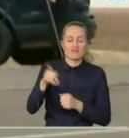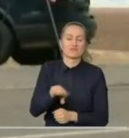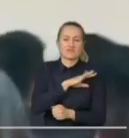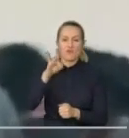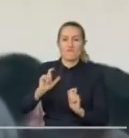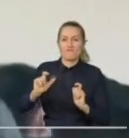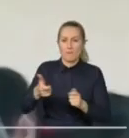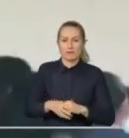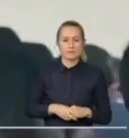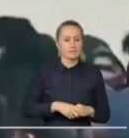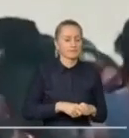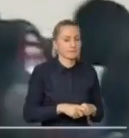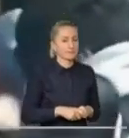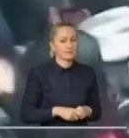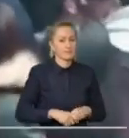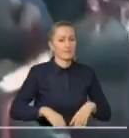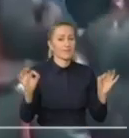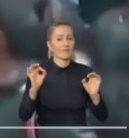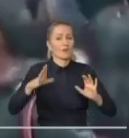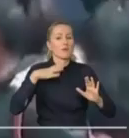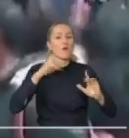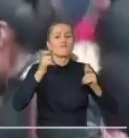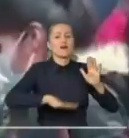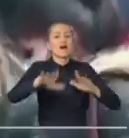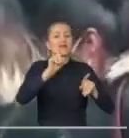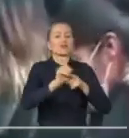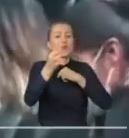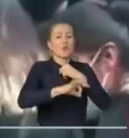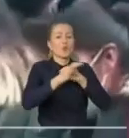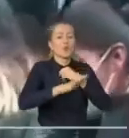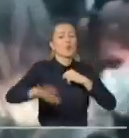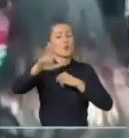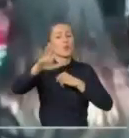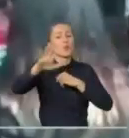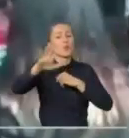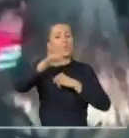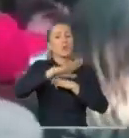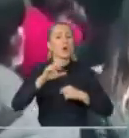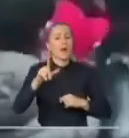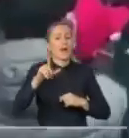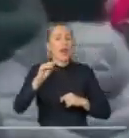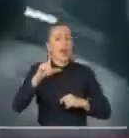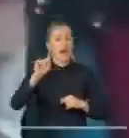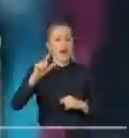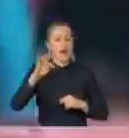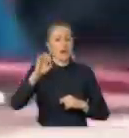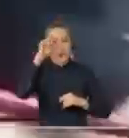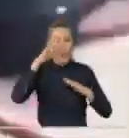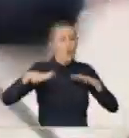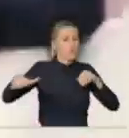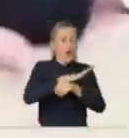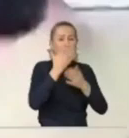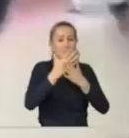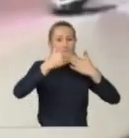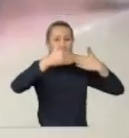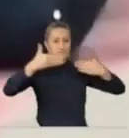wypadku. Dramatyczne sceny rozegrały się również na Uniwersytecie Publicznym w El Alto. Pod naporem tłumu złamała się barierka